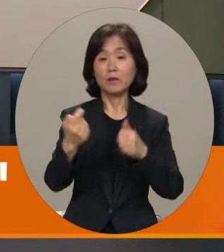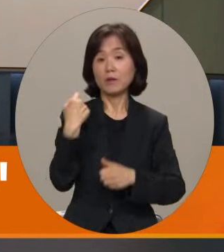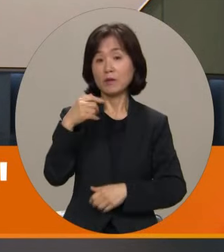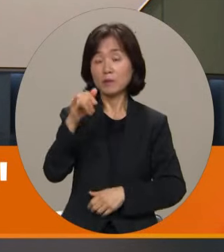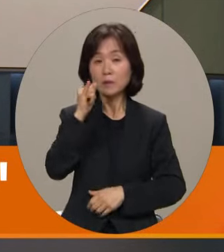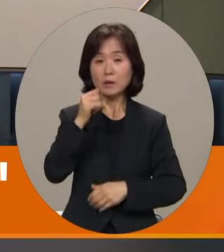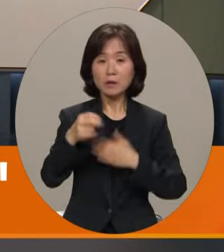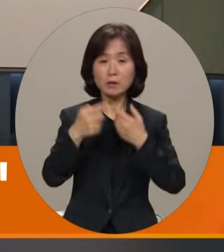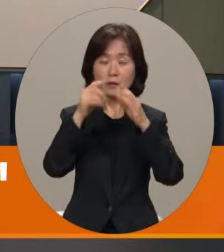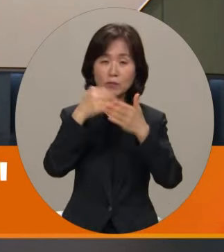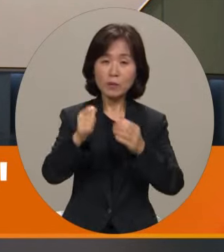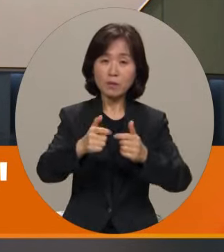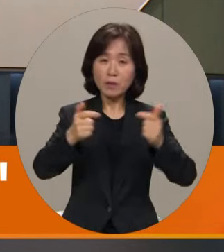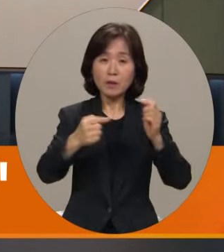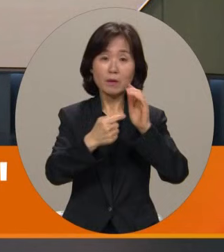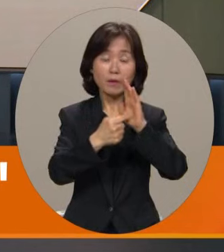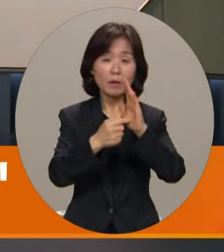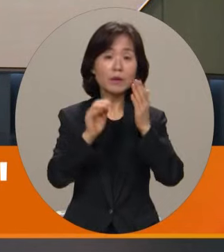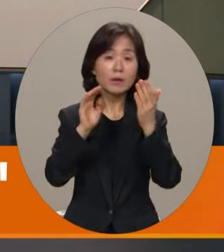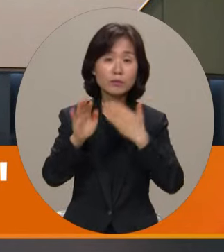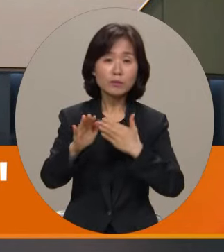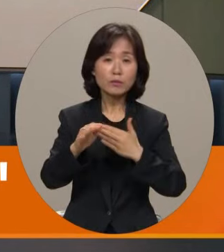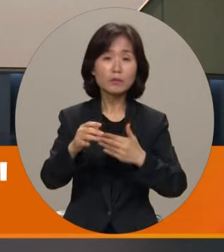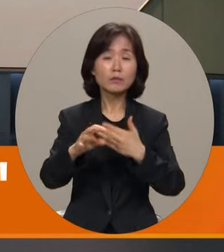증원이 결정된 뒤 첫 모의